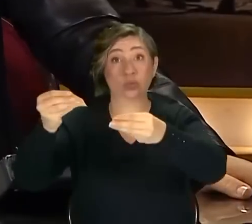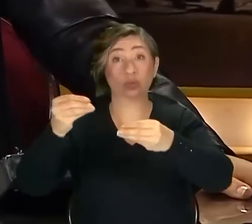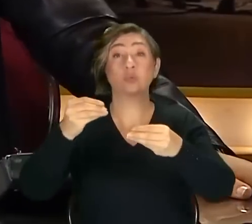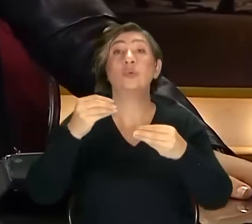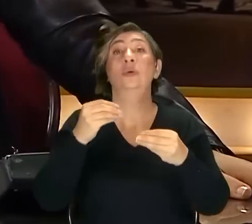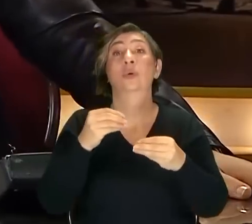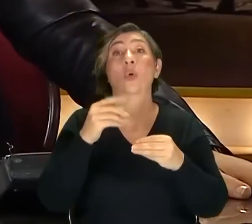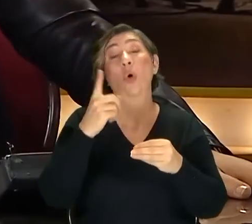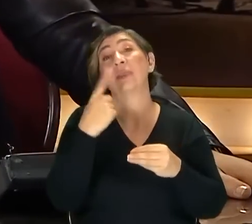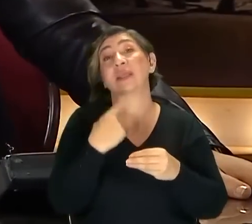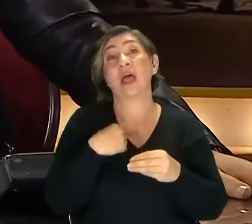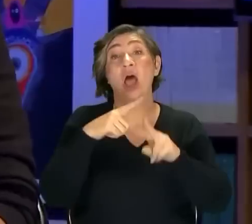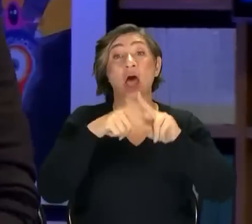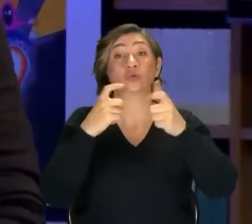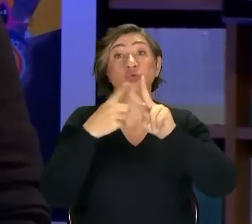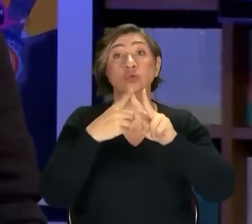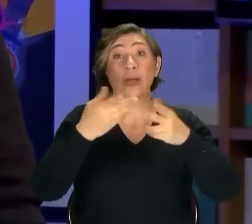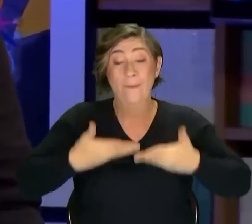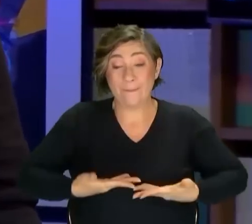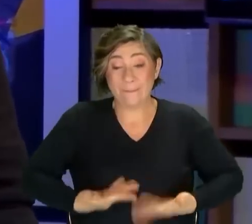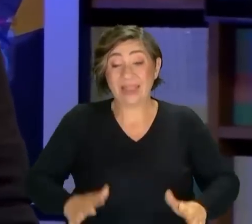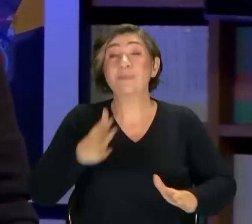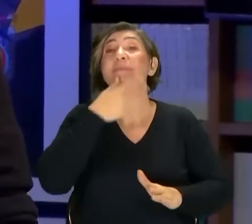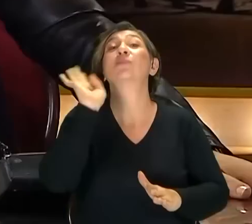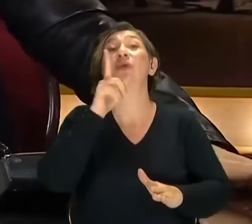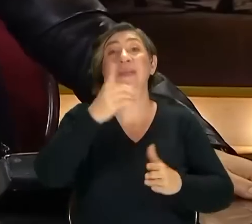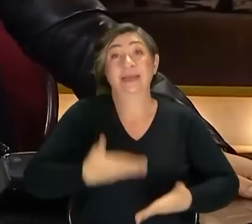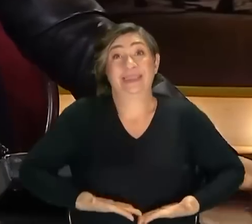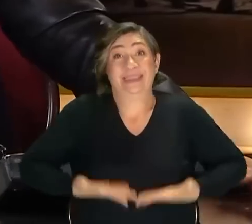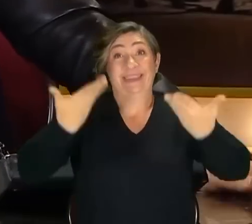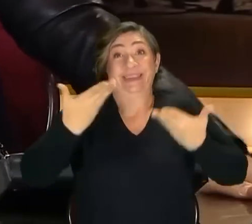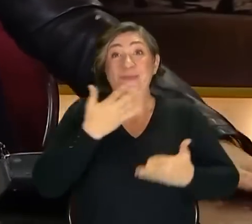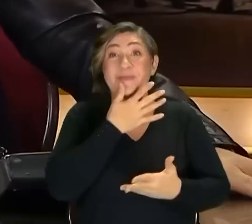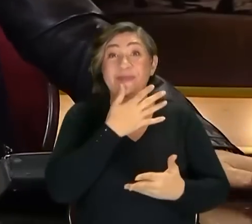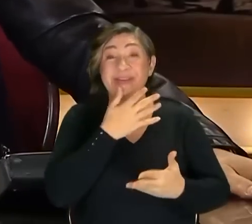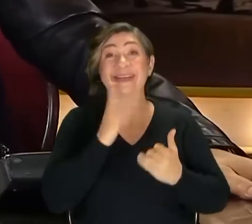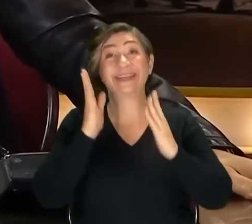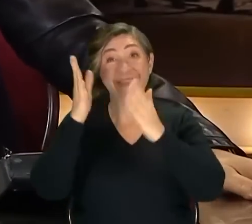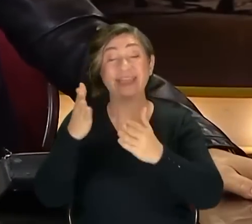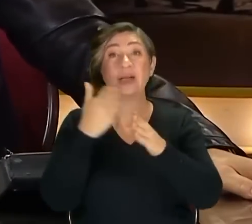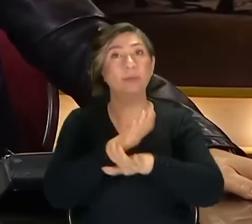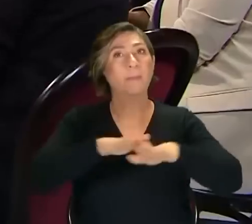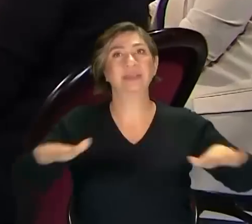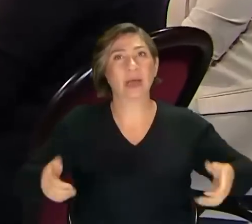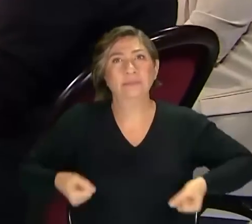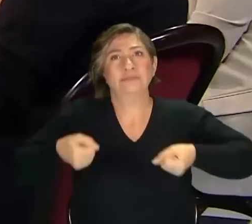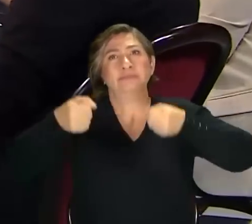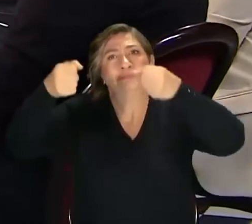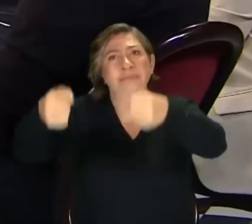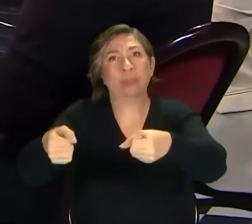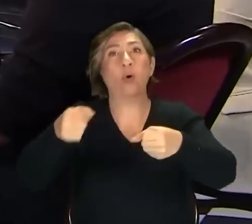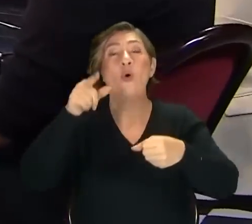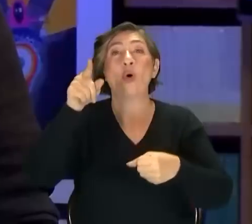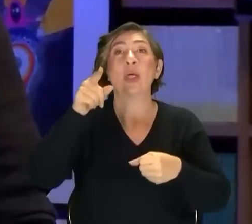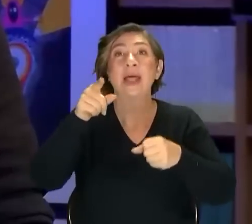bir şekilde öyle dediler. Acun Medya senin belden aşağına alışmadı kimse. Sen bir şekilde gittiler ve hakikaten böyle masayla gittim abi.